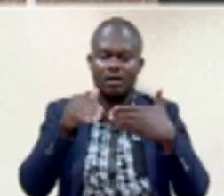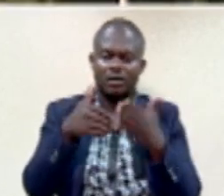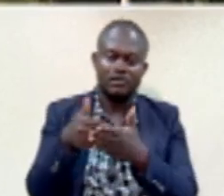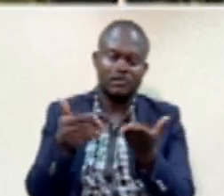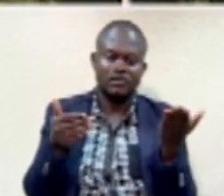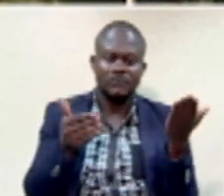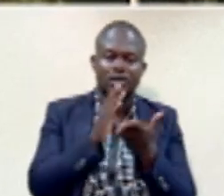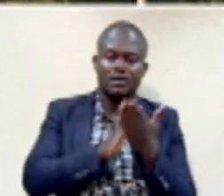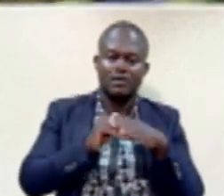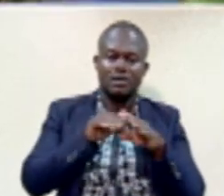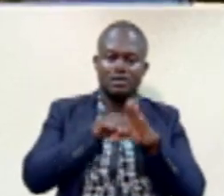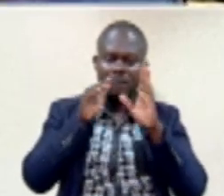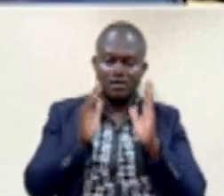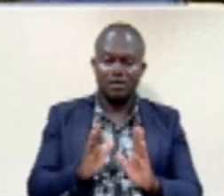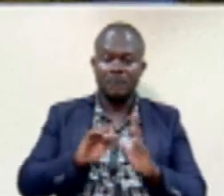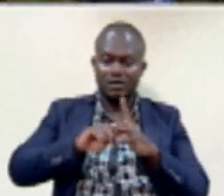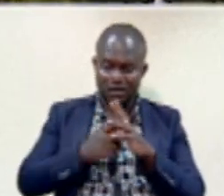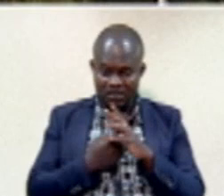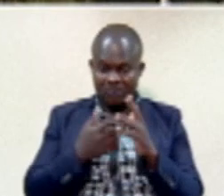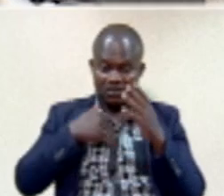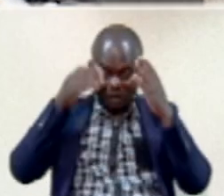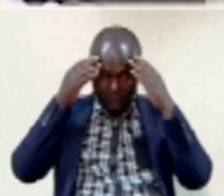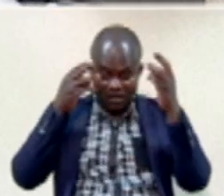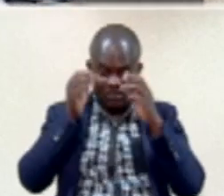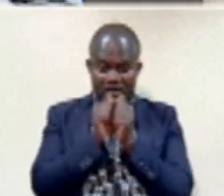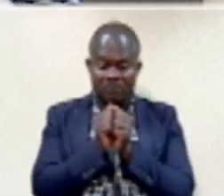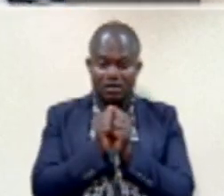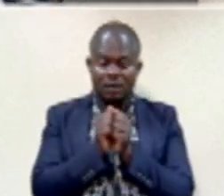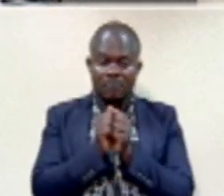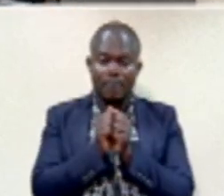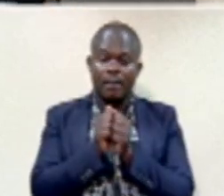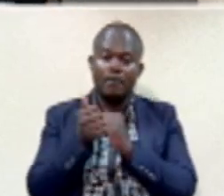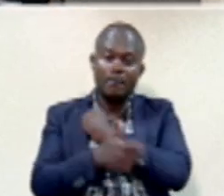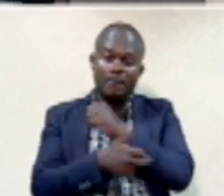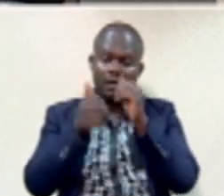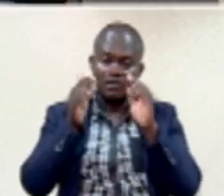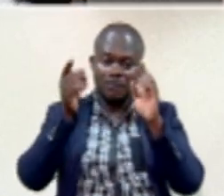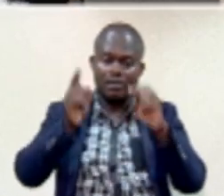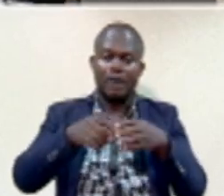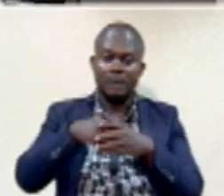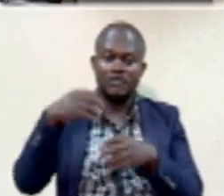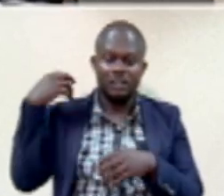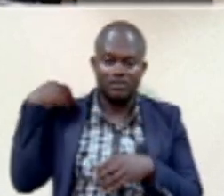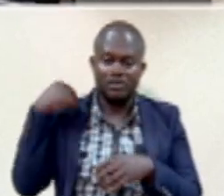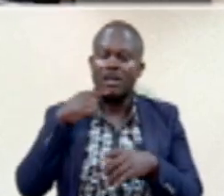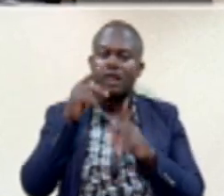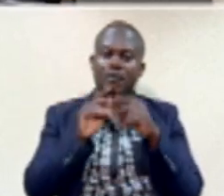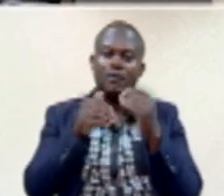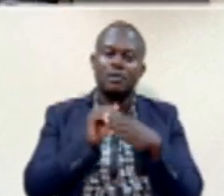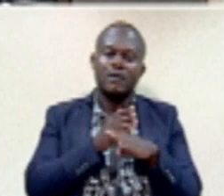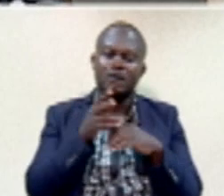bigeze bamwe mu banyamuryango bari batangiye kugira impungenge. Abajura babanje kuza Nyamata ari abantu bageze nko